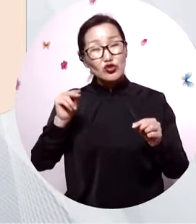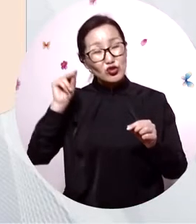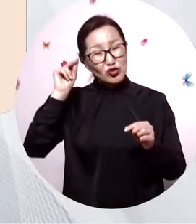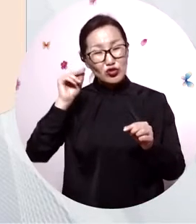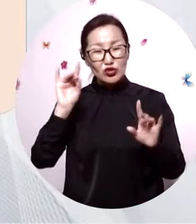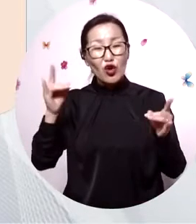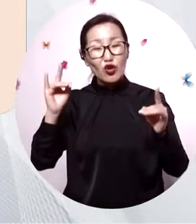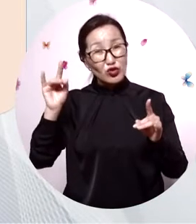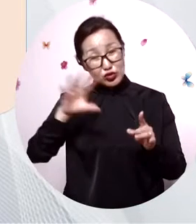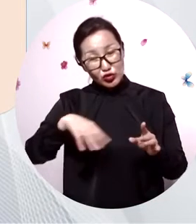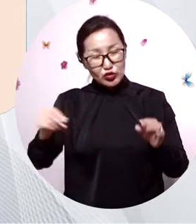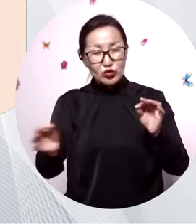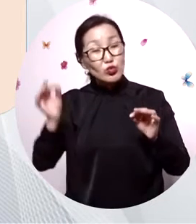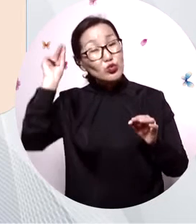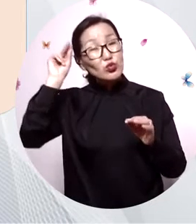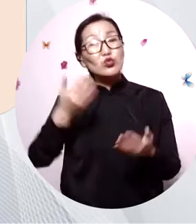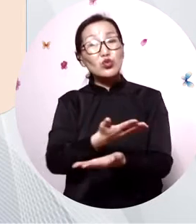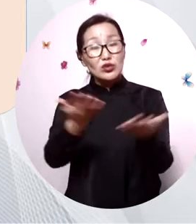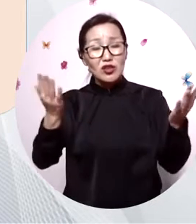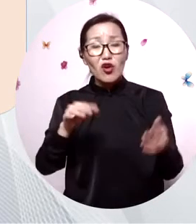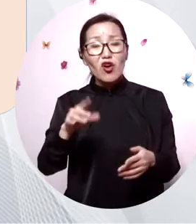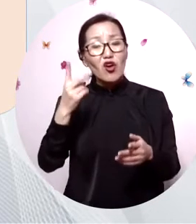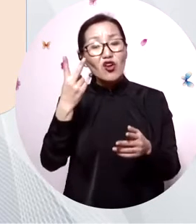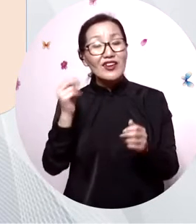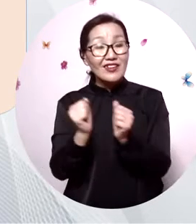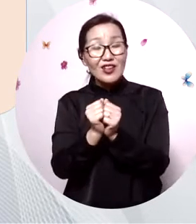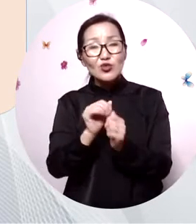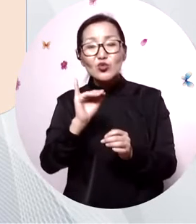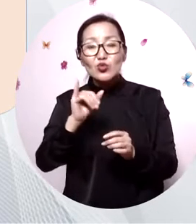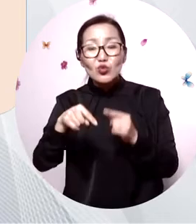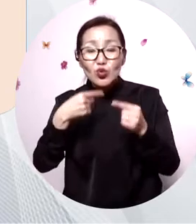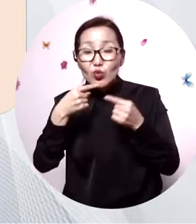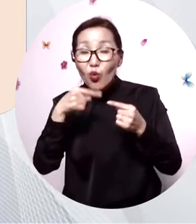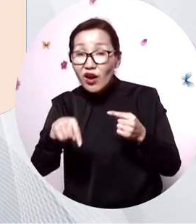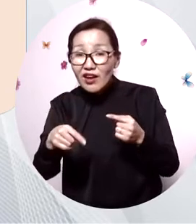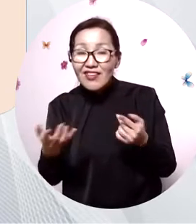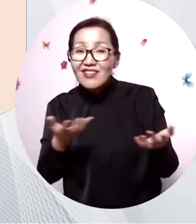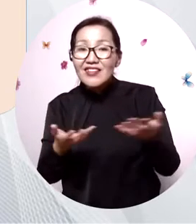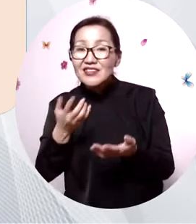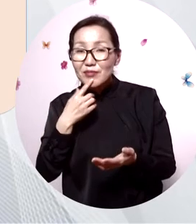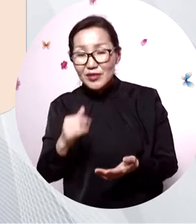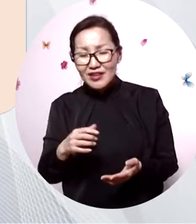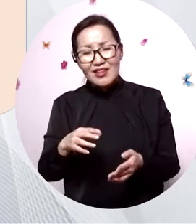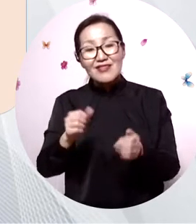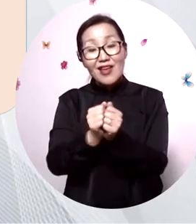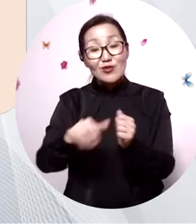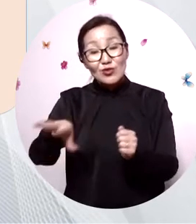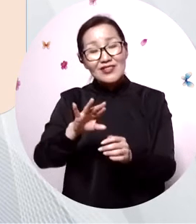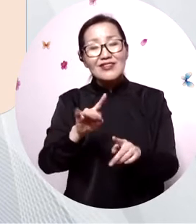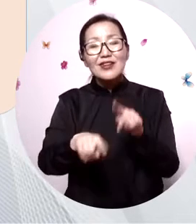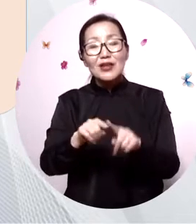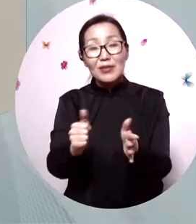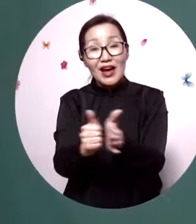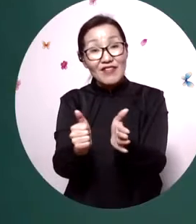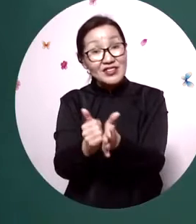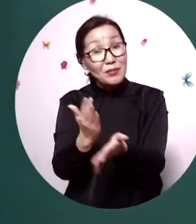тоглолт сурцгаа ихтэй хоёр найз юуны тухай ярилцсан бэ? Найзууд ямар ямар аюултай байсан бэ гэсэн мэн